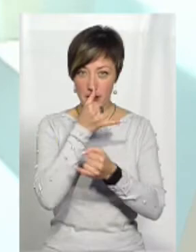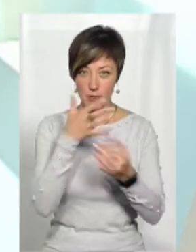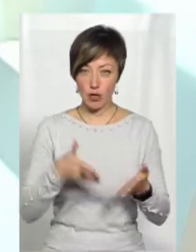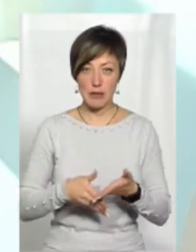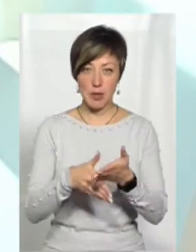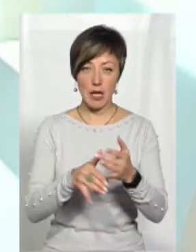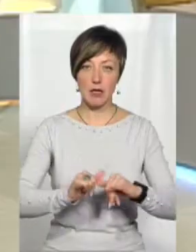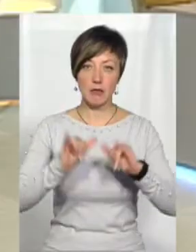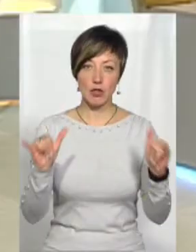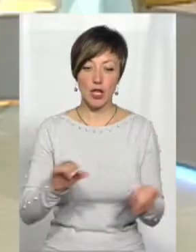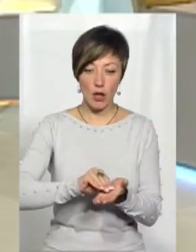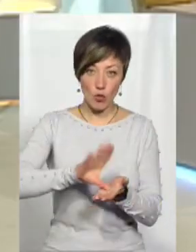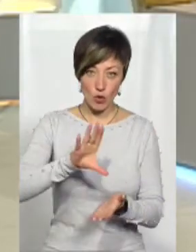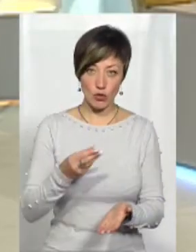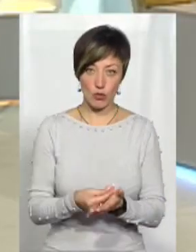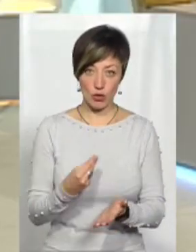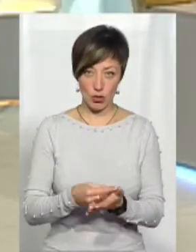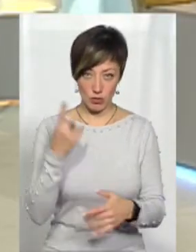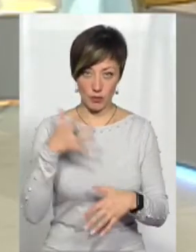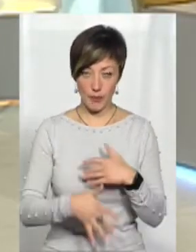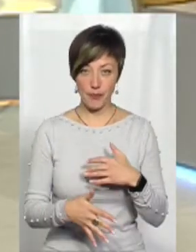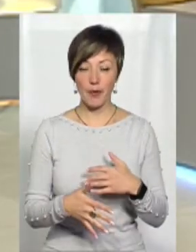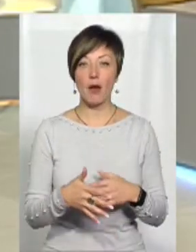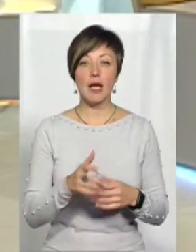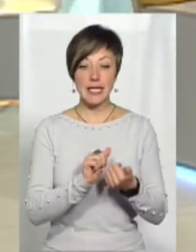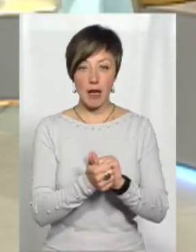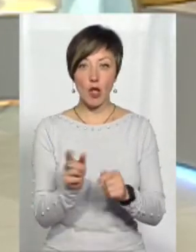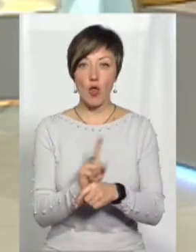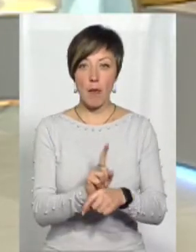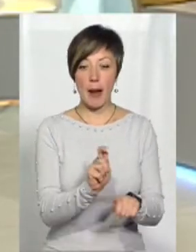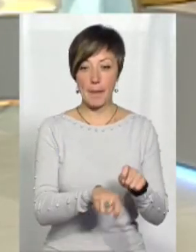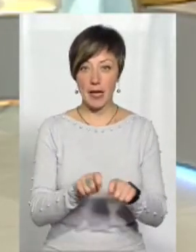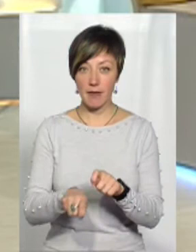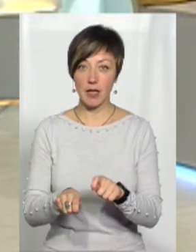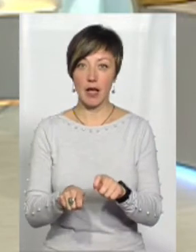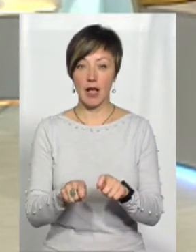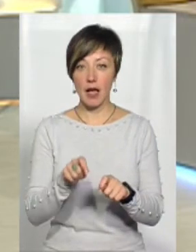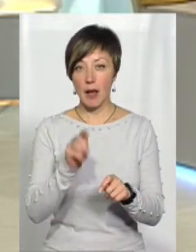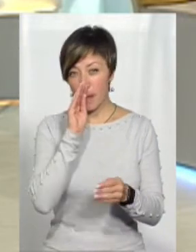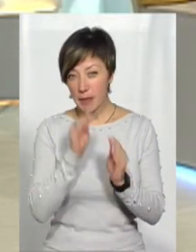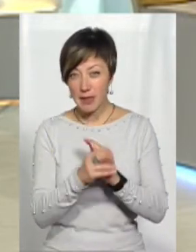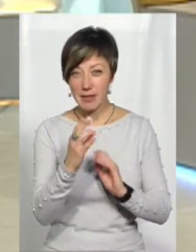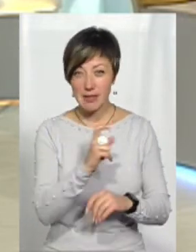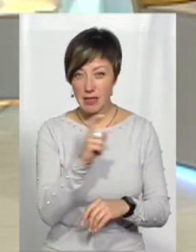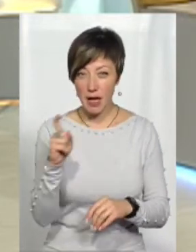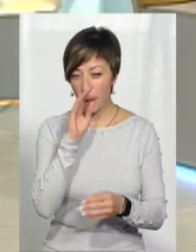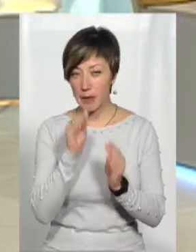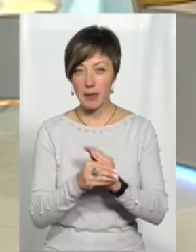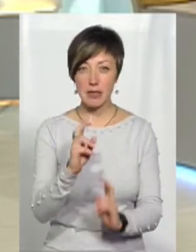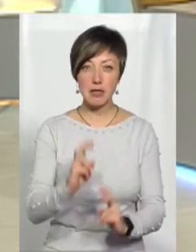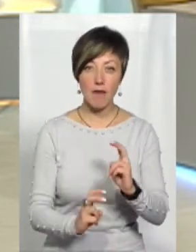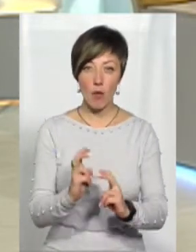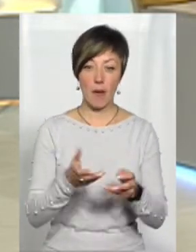не сприяє збільшенню надходжень до бюджету, розумієте? Тому що замість нормальних перевірок, підпільних цехів, підпільних навіть